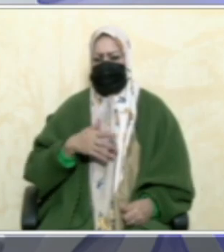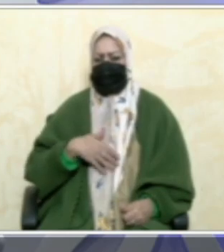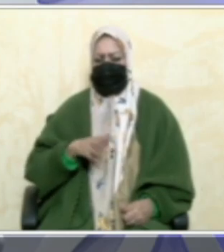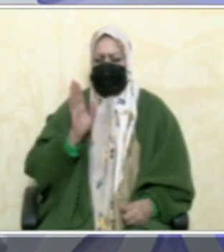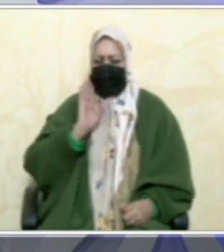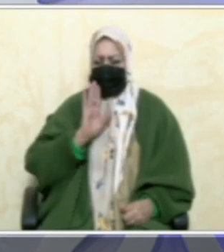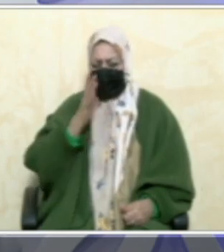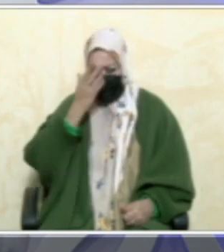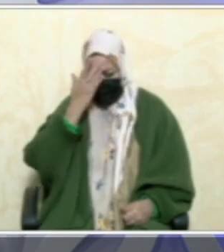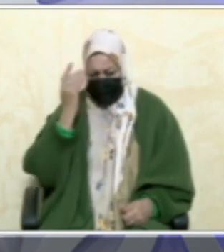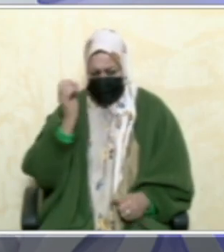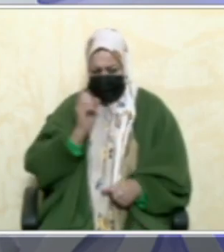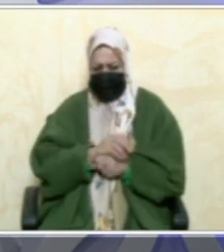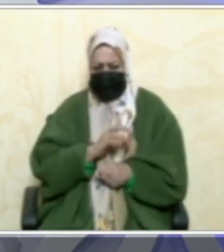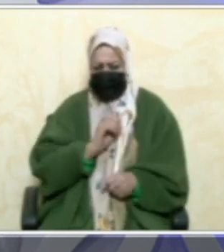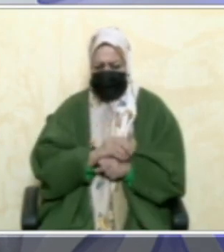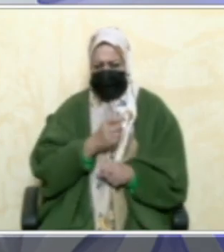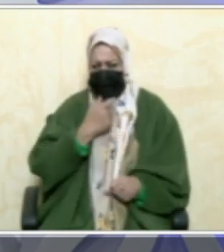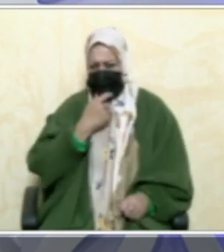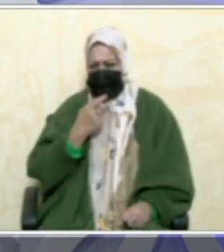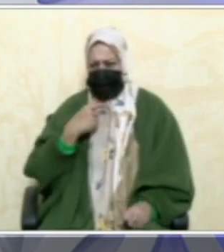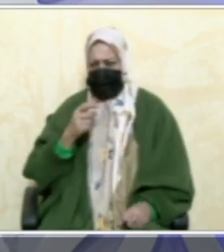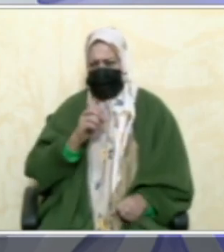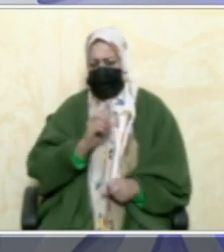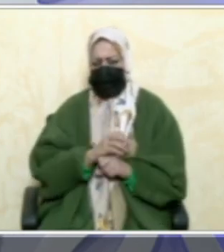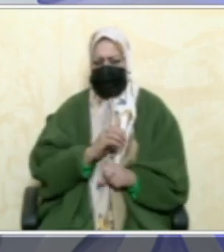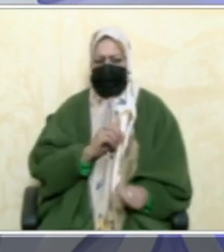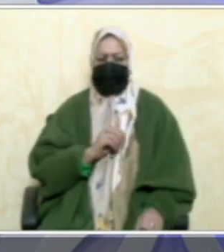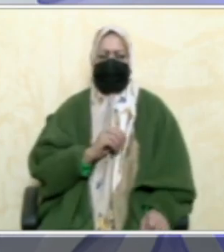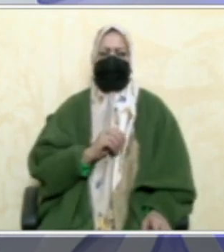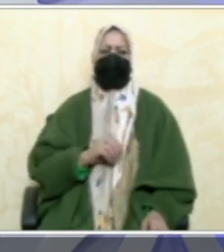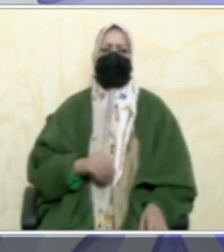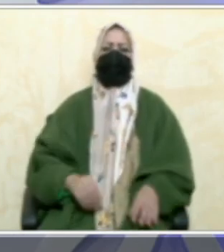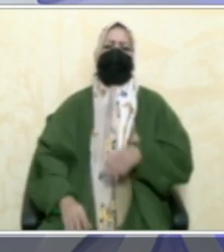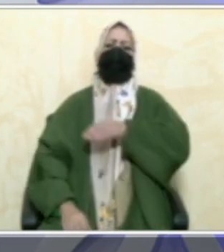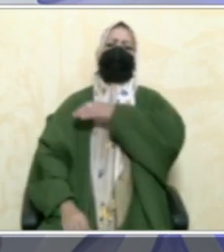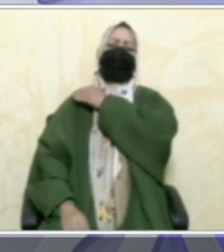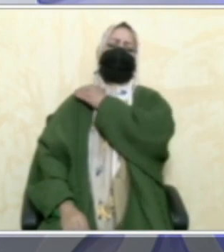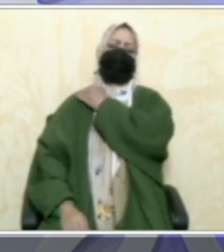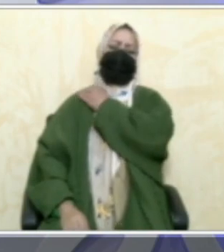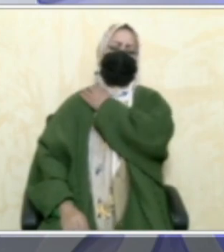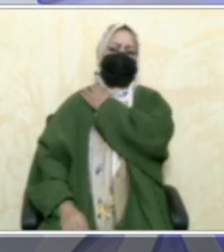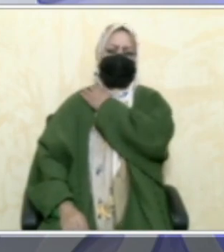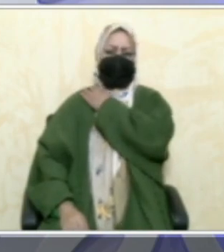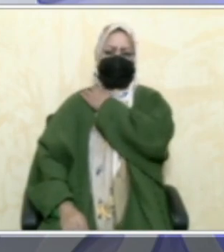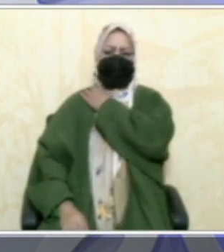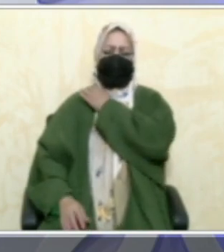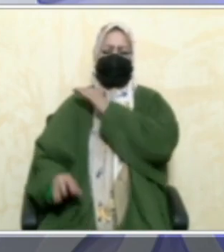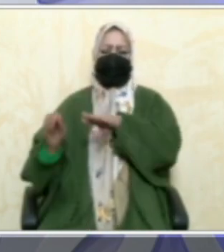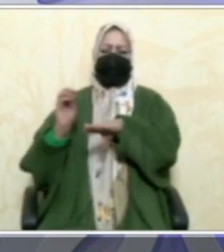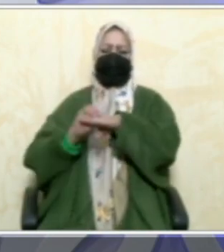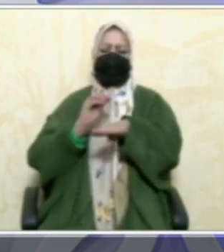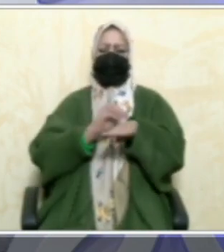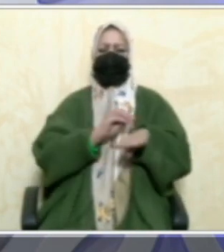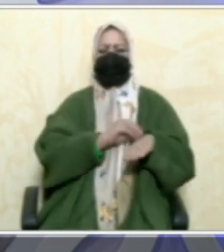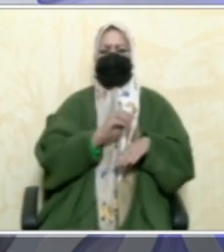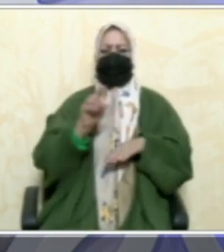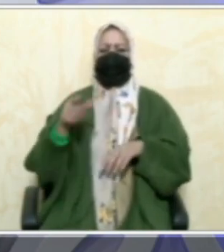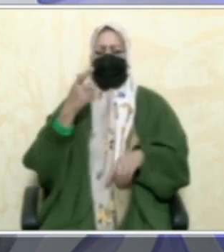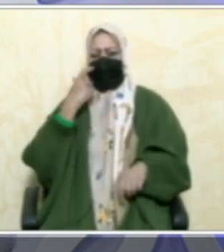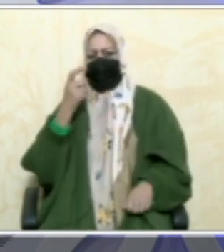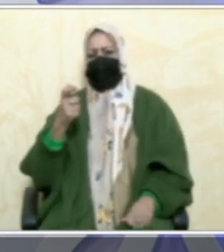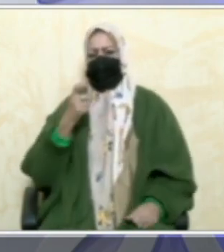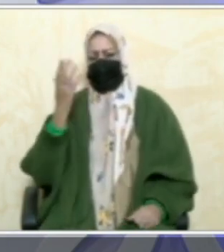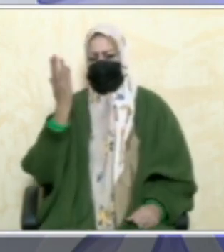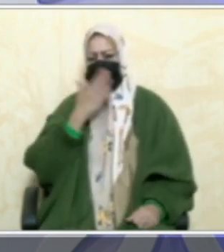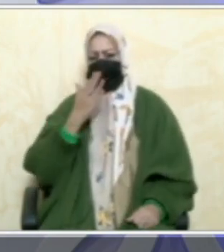وإحنا نقروا فيه. يعني حتى بعد أن نبهتها أن هذا تدريس كفر للمسلمين قالت عادي، وقالت هي عايشة